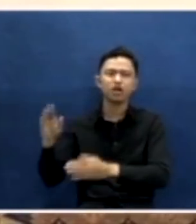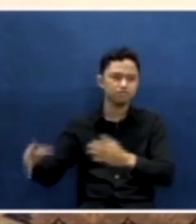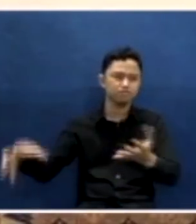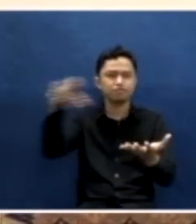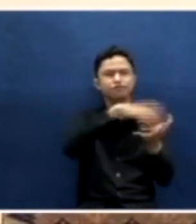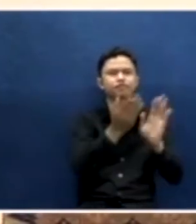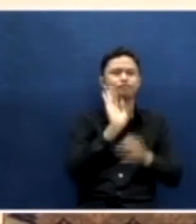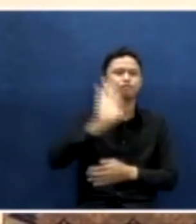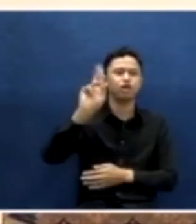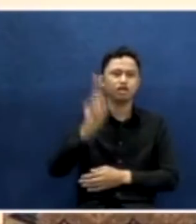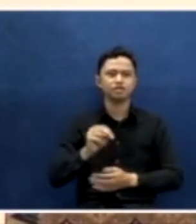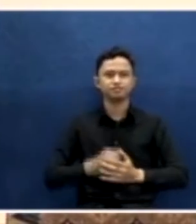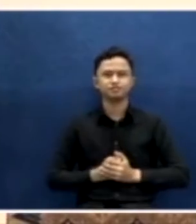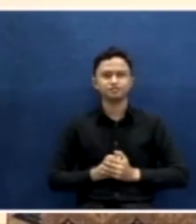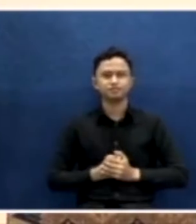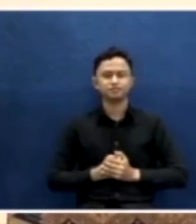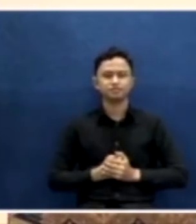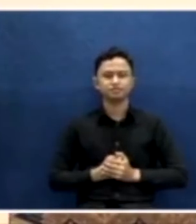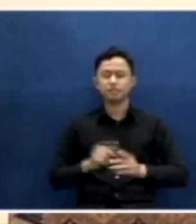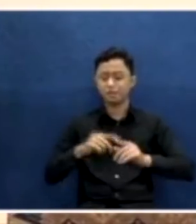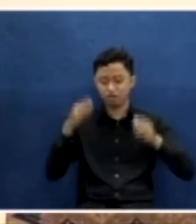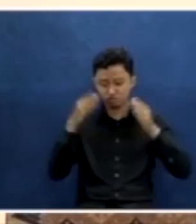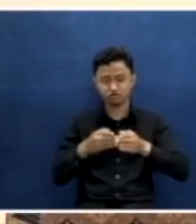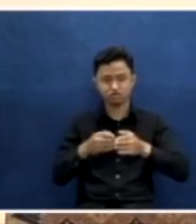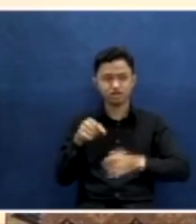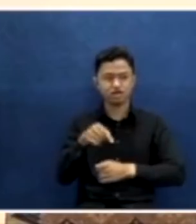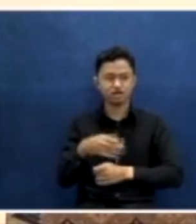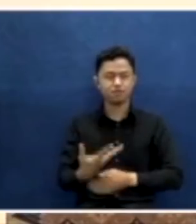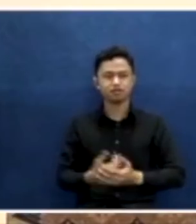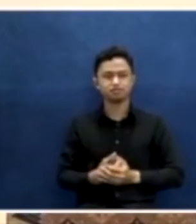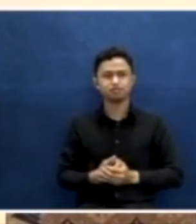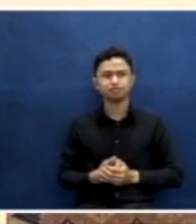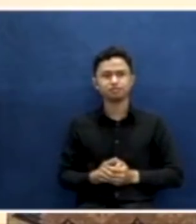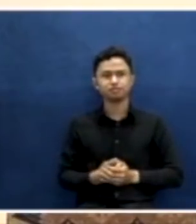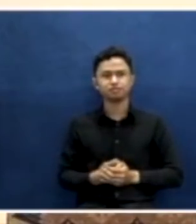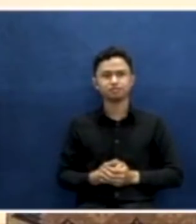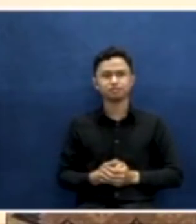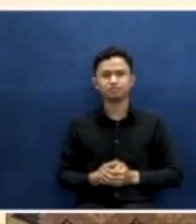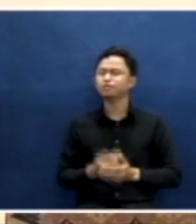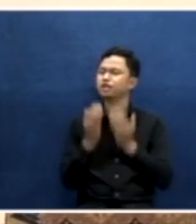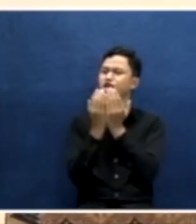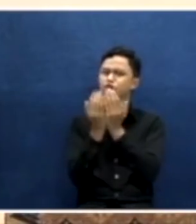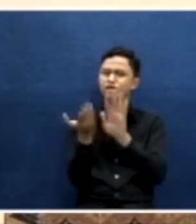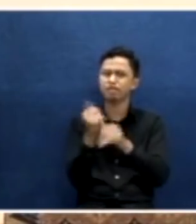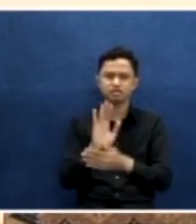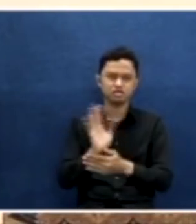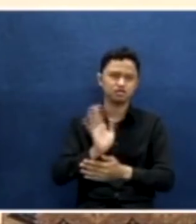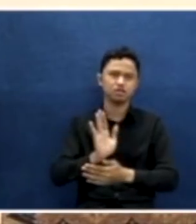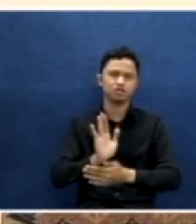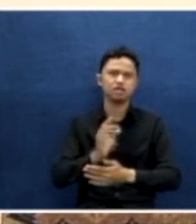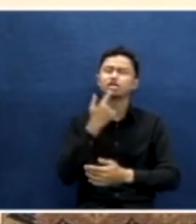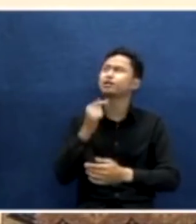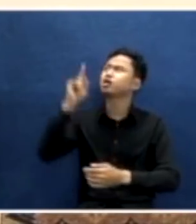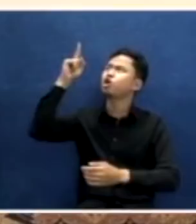tapi kenapa khusus untuk kali ini doa kami Hai seakan-akan tidak kemudian dibalas oleh Allah seakan-akan pintu langit tertutup untuk